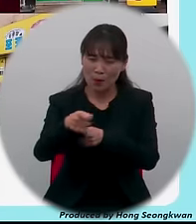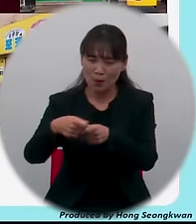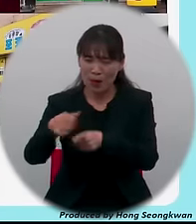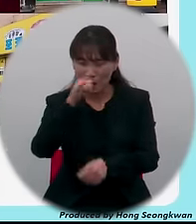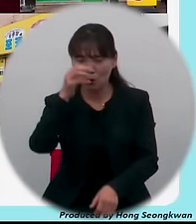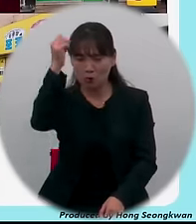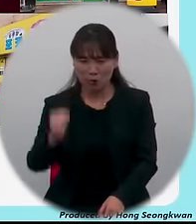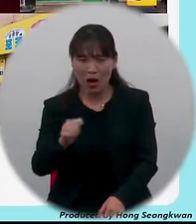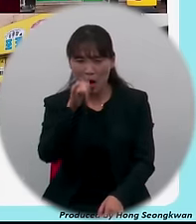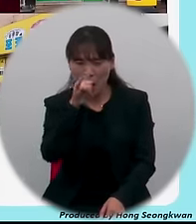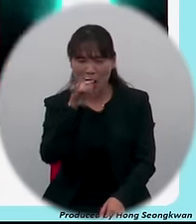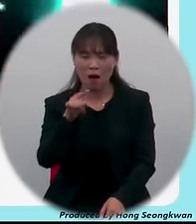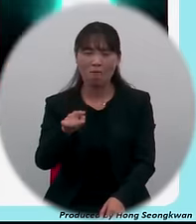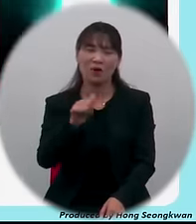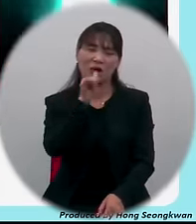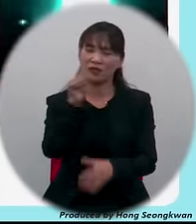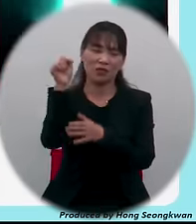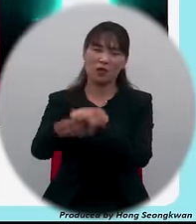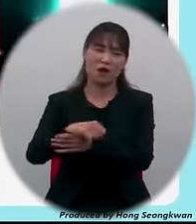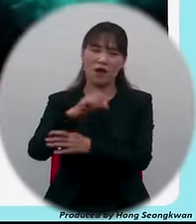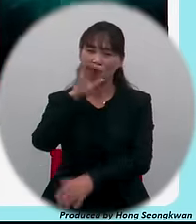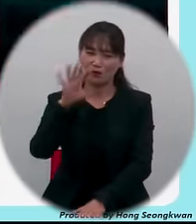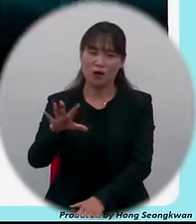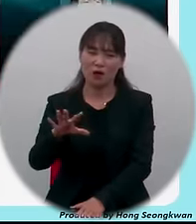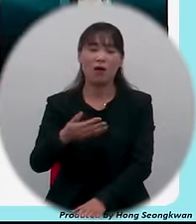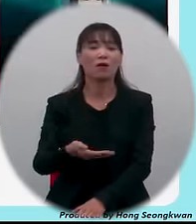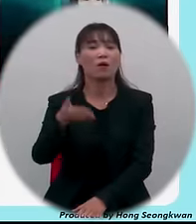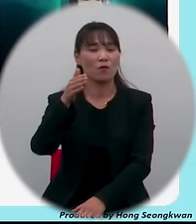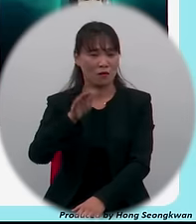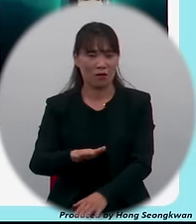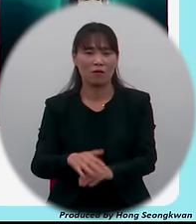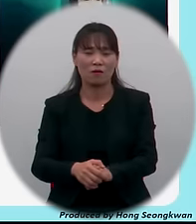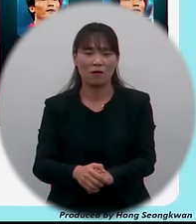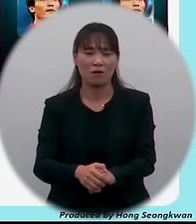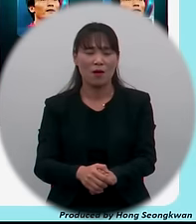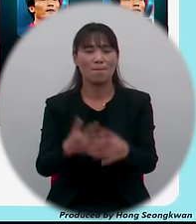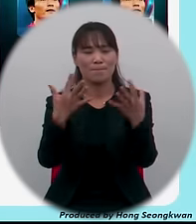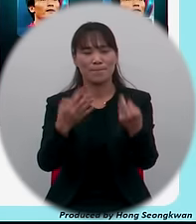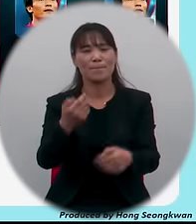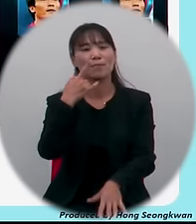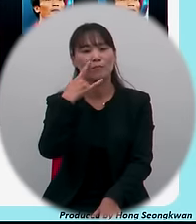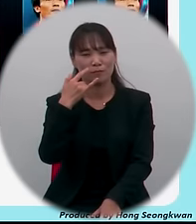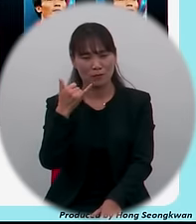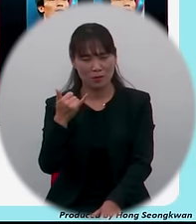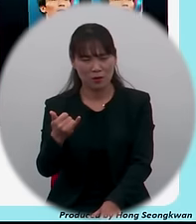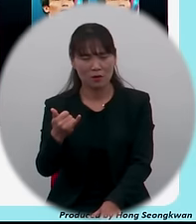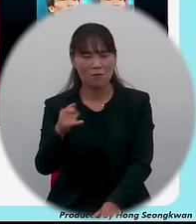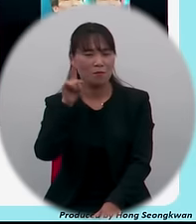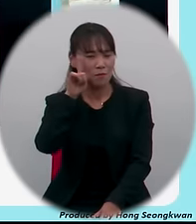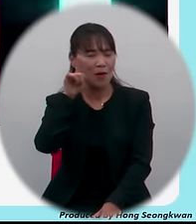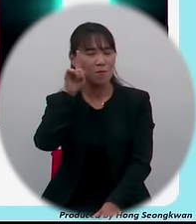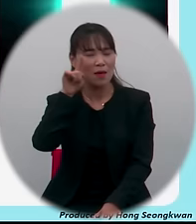하시겠죠 그런데 놀랍게도 많은 부모님들께서 매일매일 허락하고 계십니다 아이들이 하고 있는